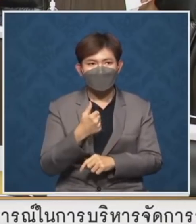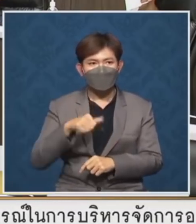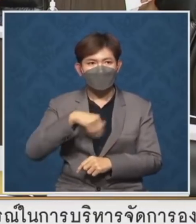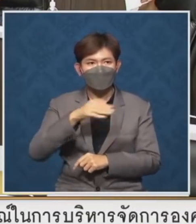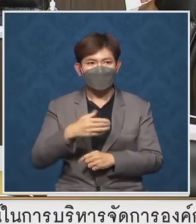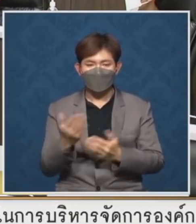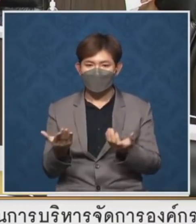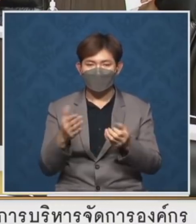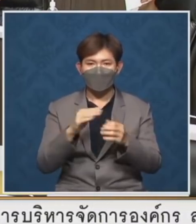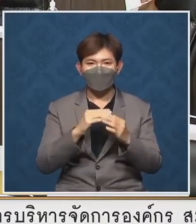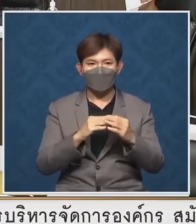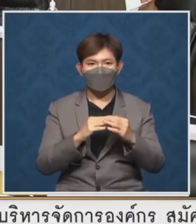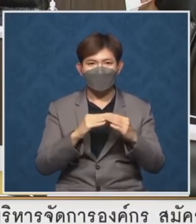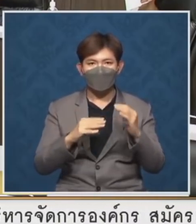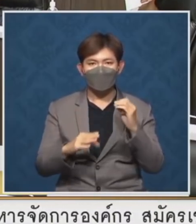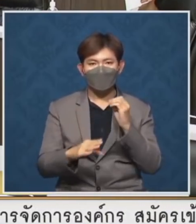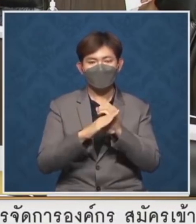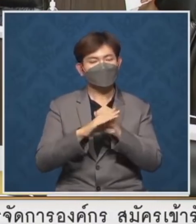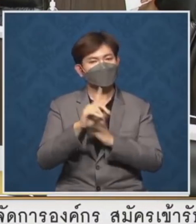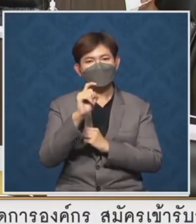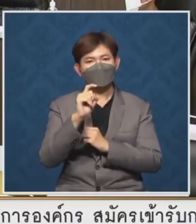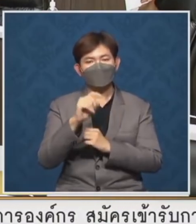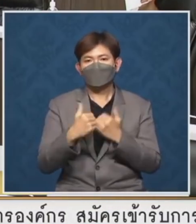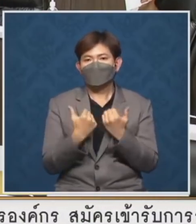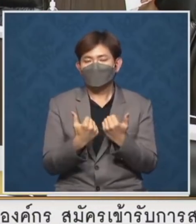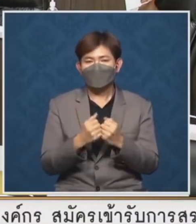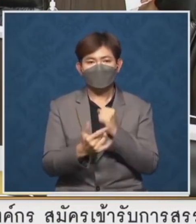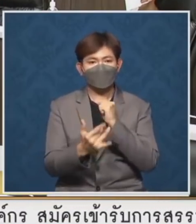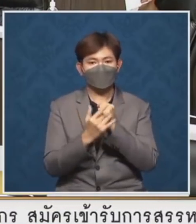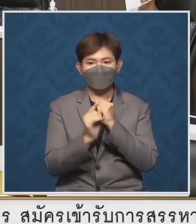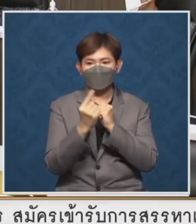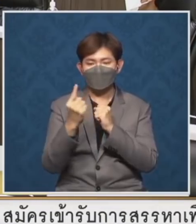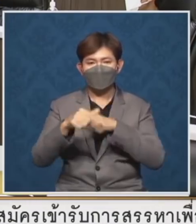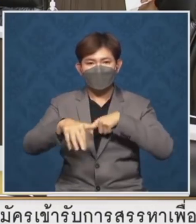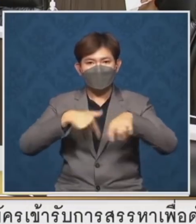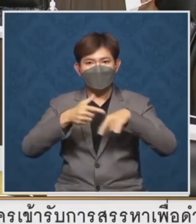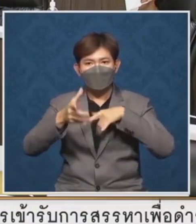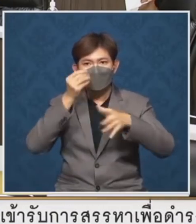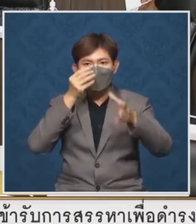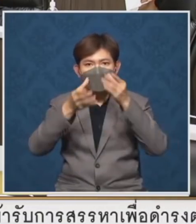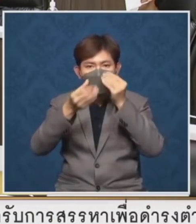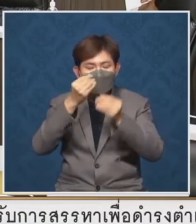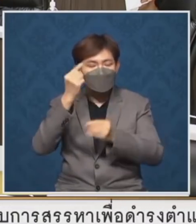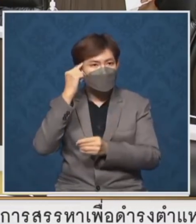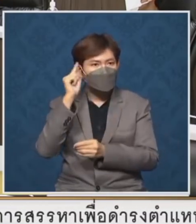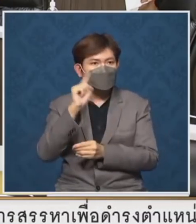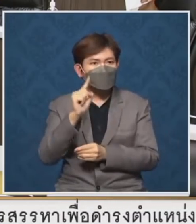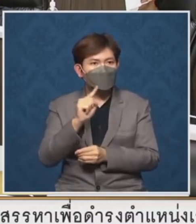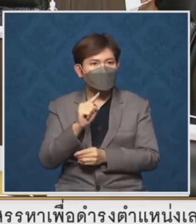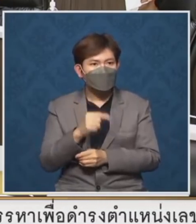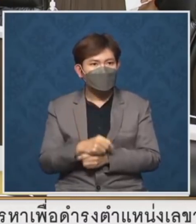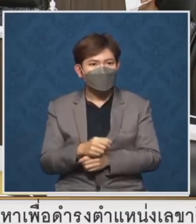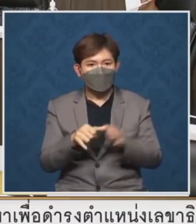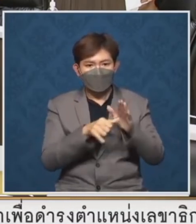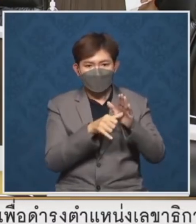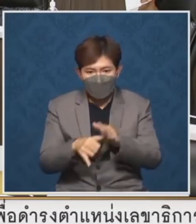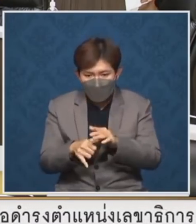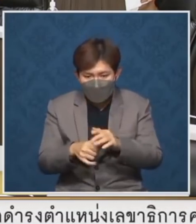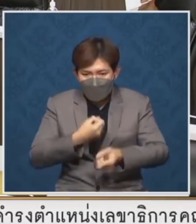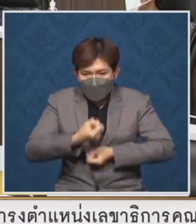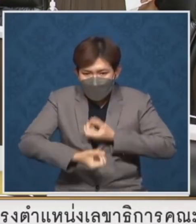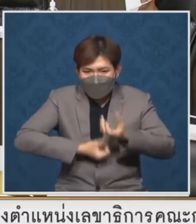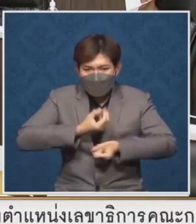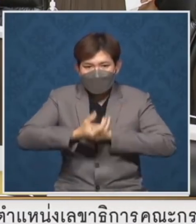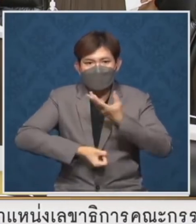ดกั้นได้เทคโนโลยีนี้ทำให้ประชาชนรับรู้แล้วครับว่าเรื่องราวจากปากของผู้ถูกกดขี่นั้นมันเป็นอย่าง